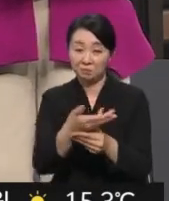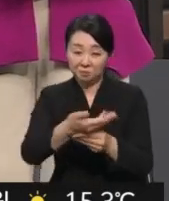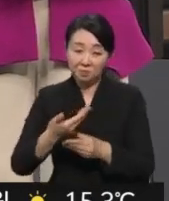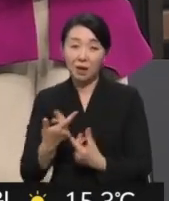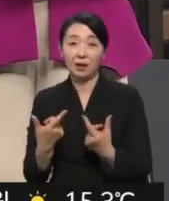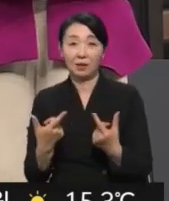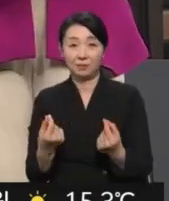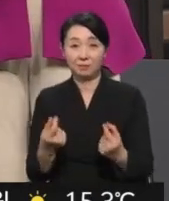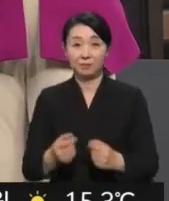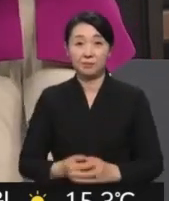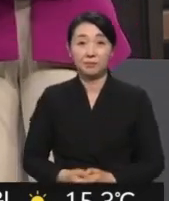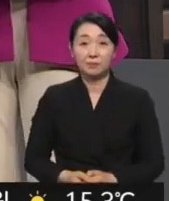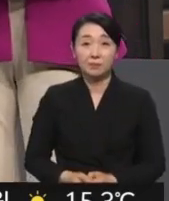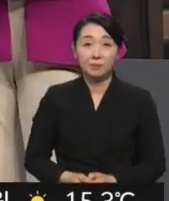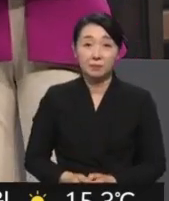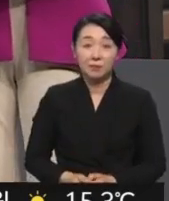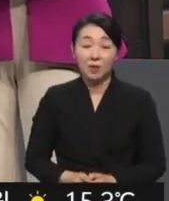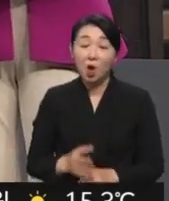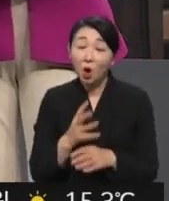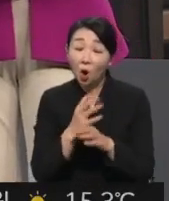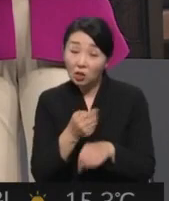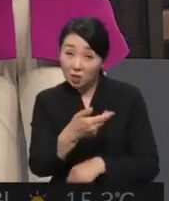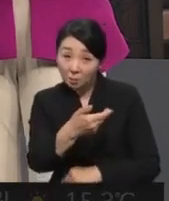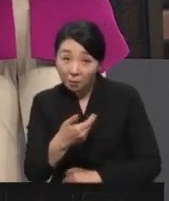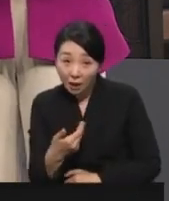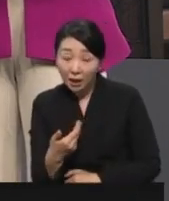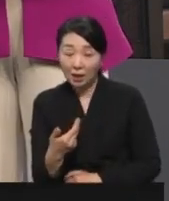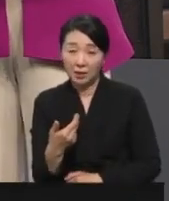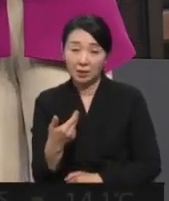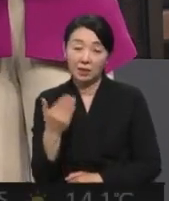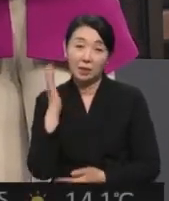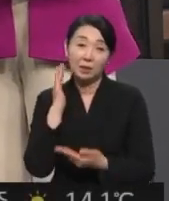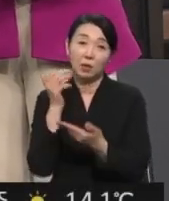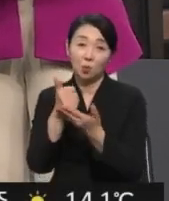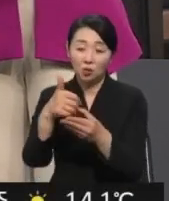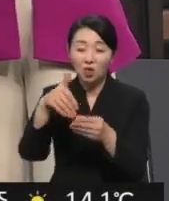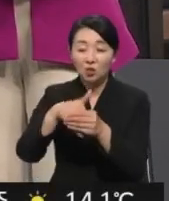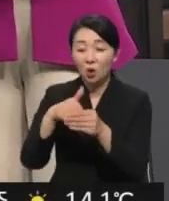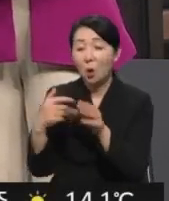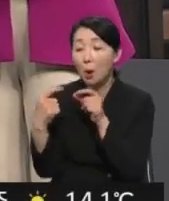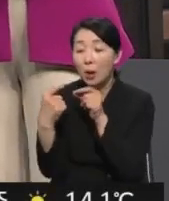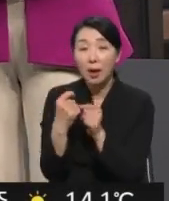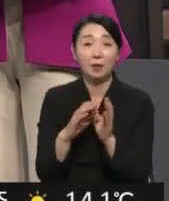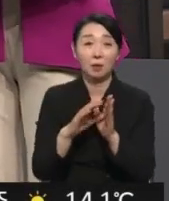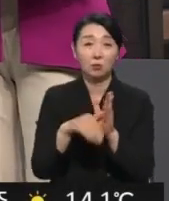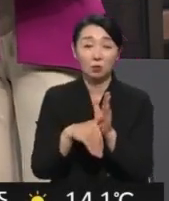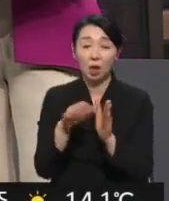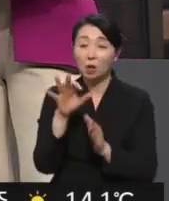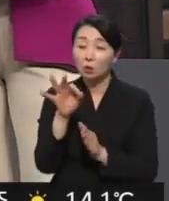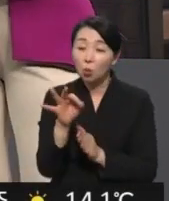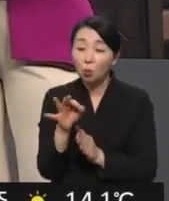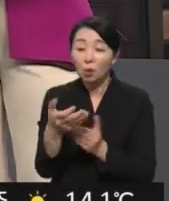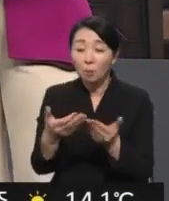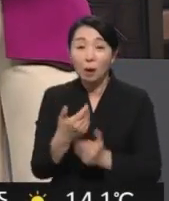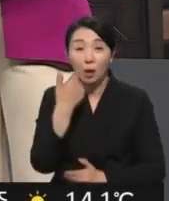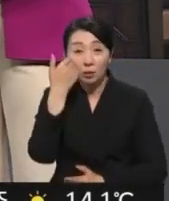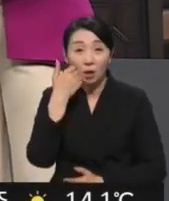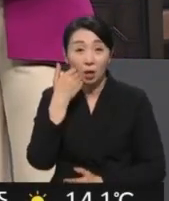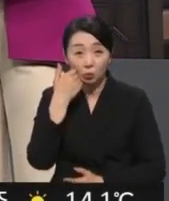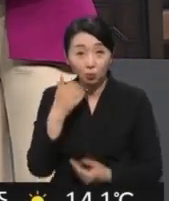것으로 알려집니다. 이 시점을 살펴보면 대선 경선 직전이죠. 어디서 이 돈이 나왔느냐.